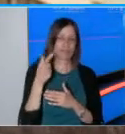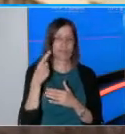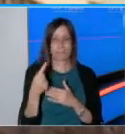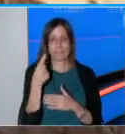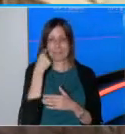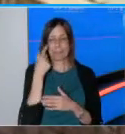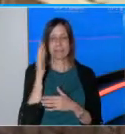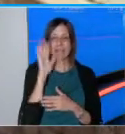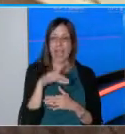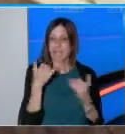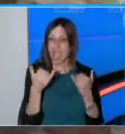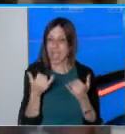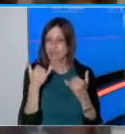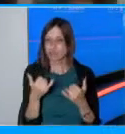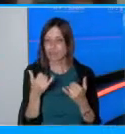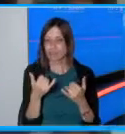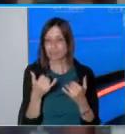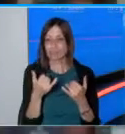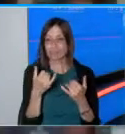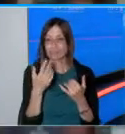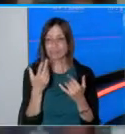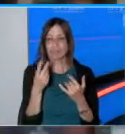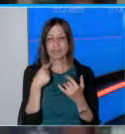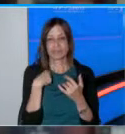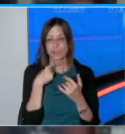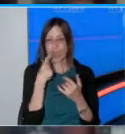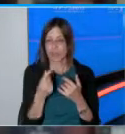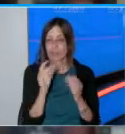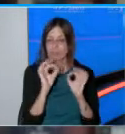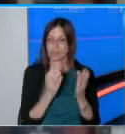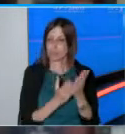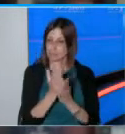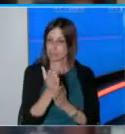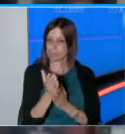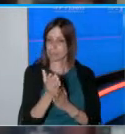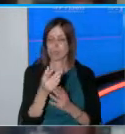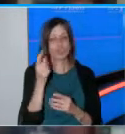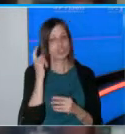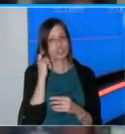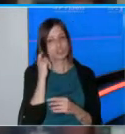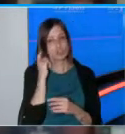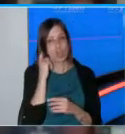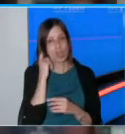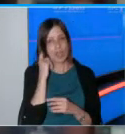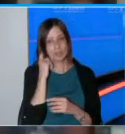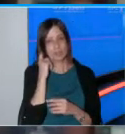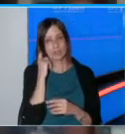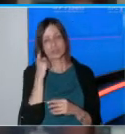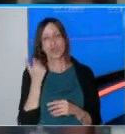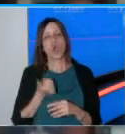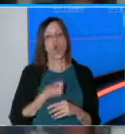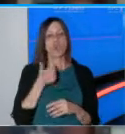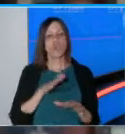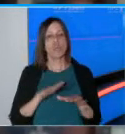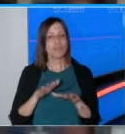והמדהים שגם עכשיו כאילו מתעוררים, אני אומר לך בכנות, לשמוע את ראש